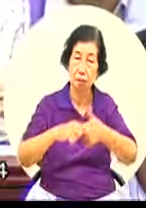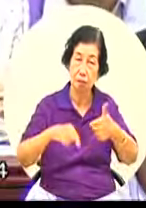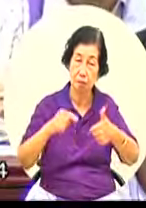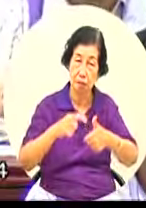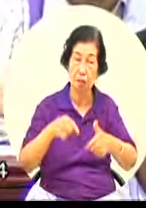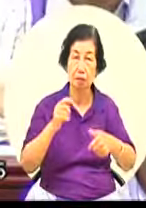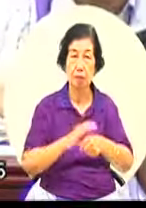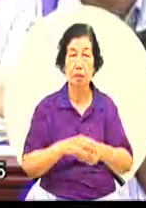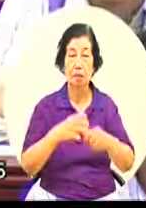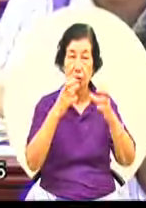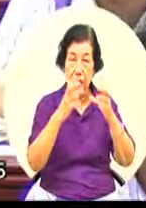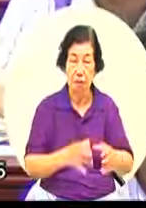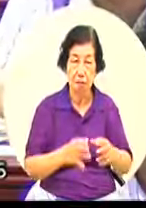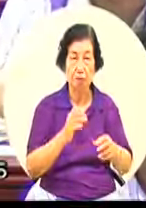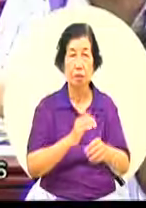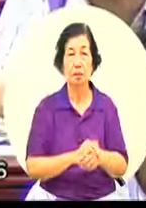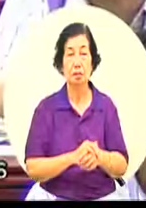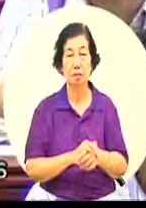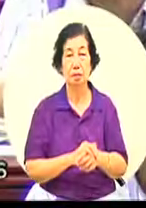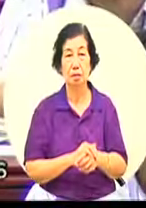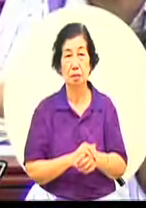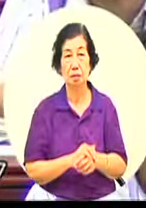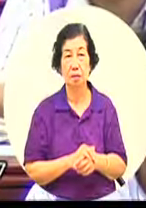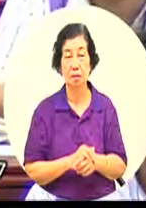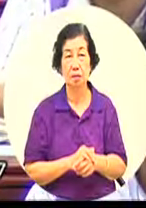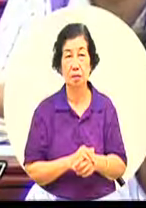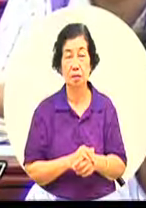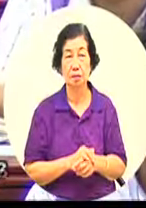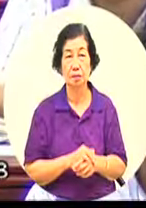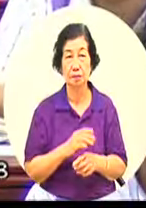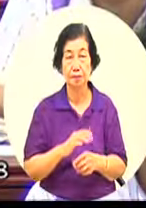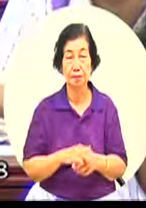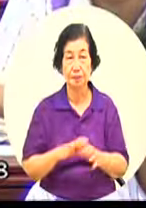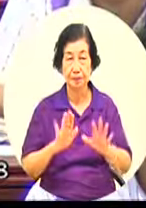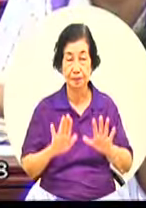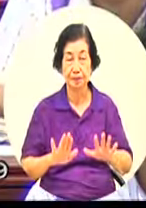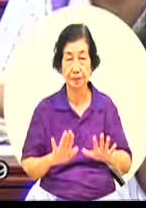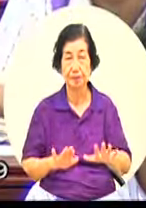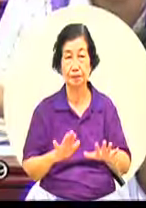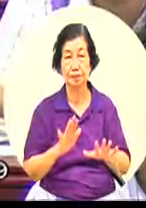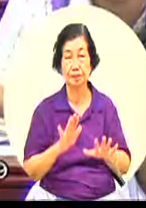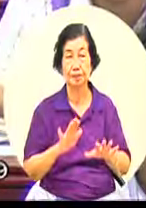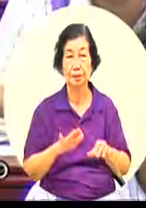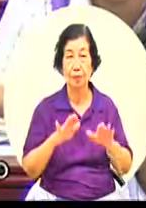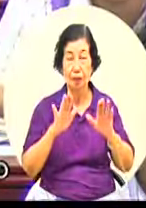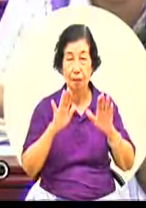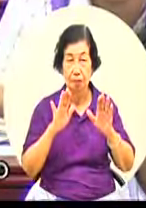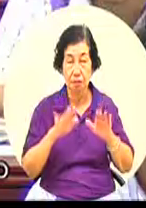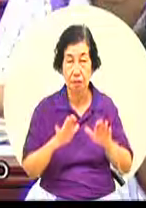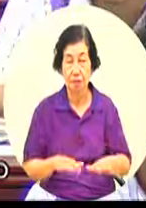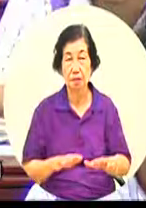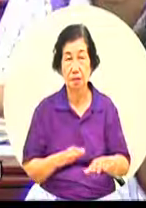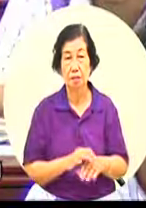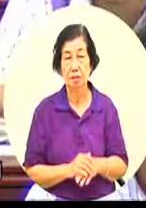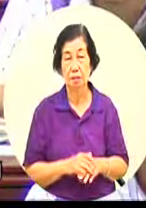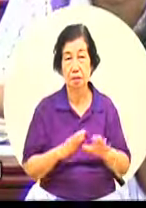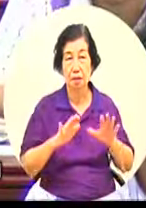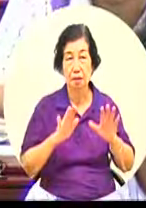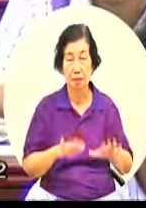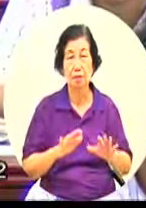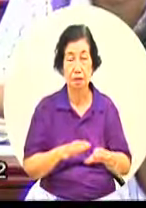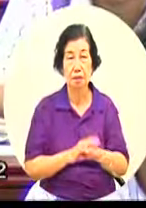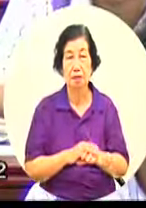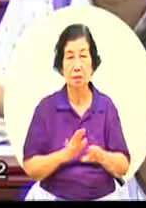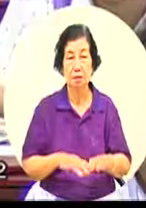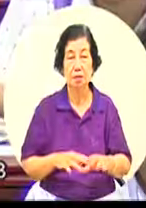得对凤山市民来讲可以很自豪的讲，我们目前的规划是希望打造全台首善的运动园区哦。为什